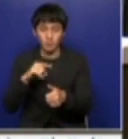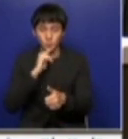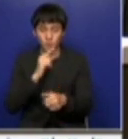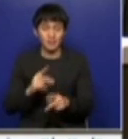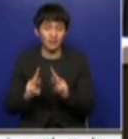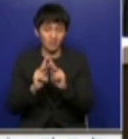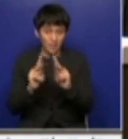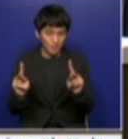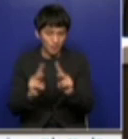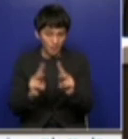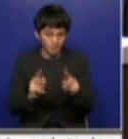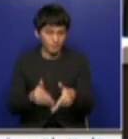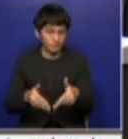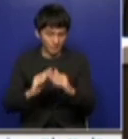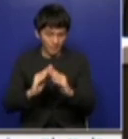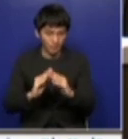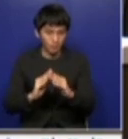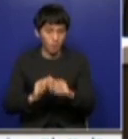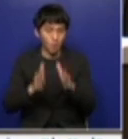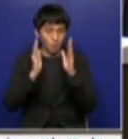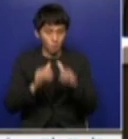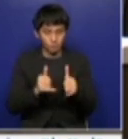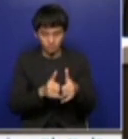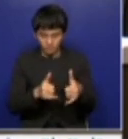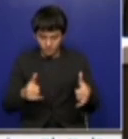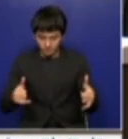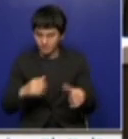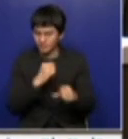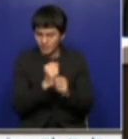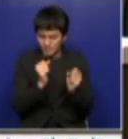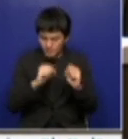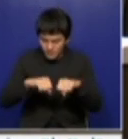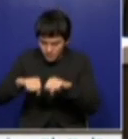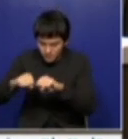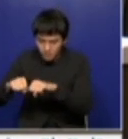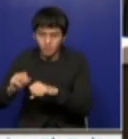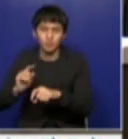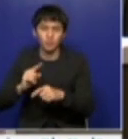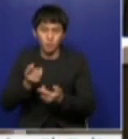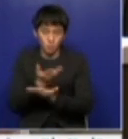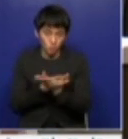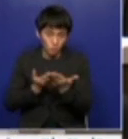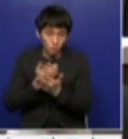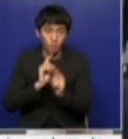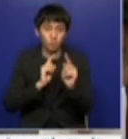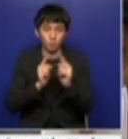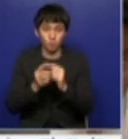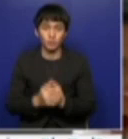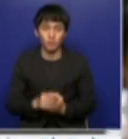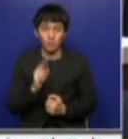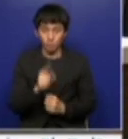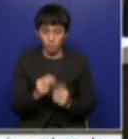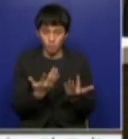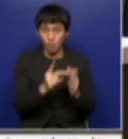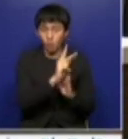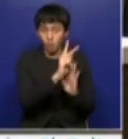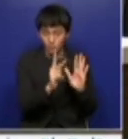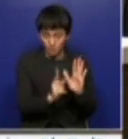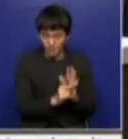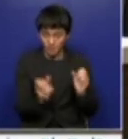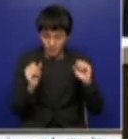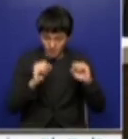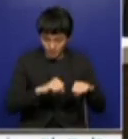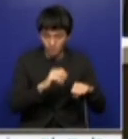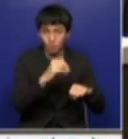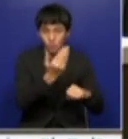แล้วไปดูว่าจะทำประชามติก็จะนอนครับต้องรอทำไมประชามติแต่ที่